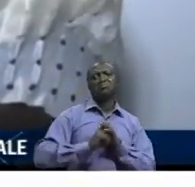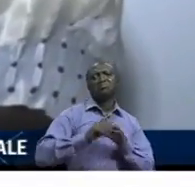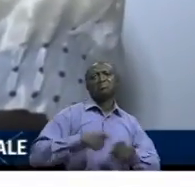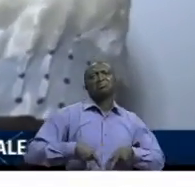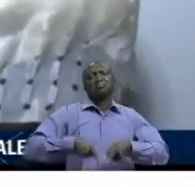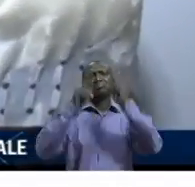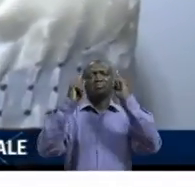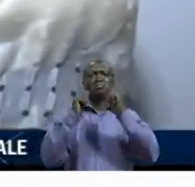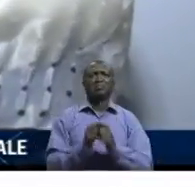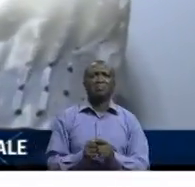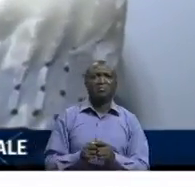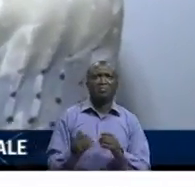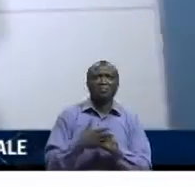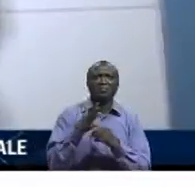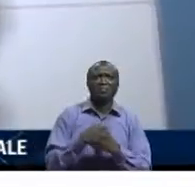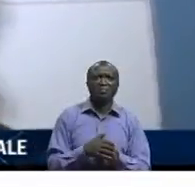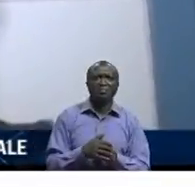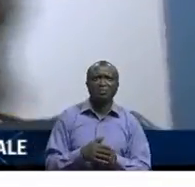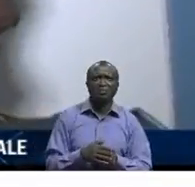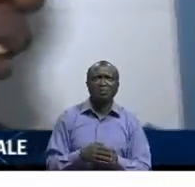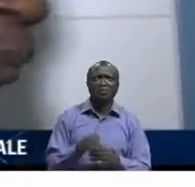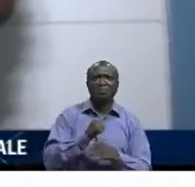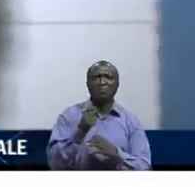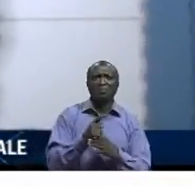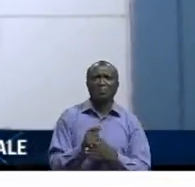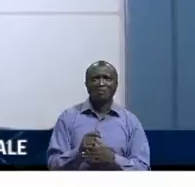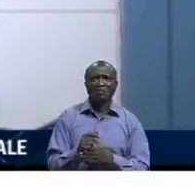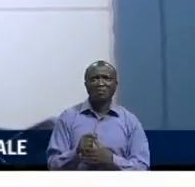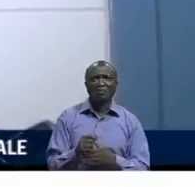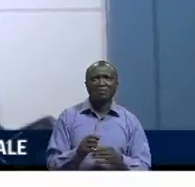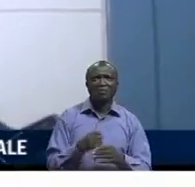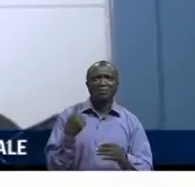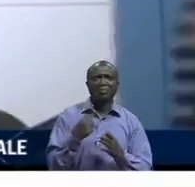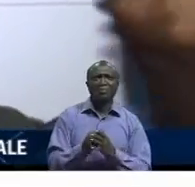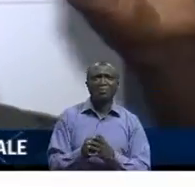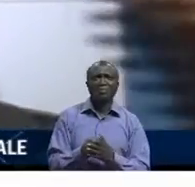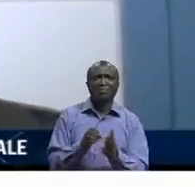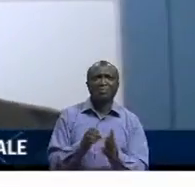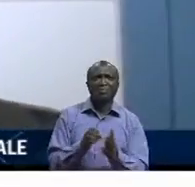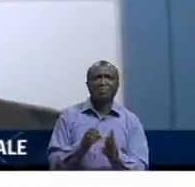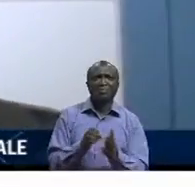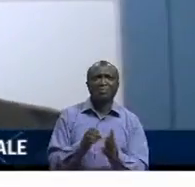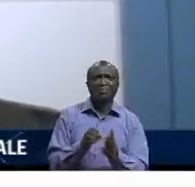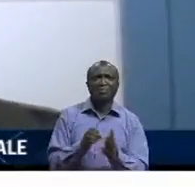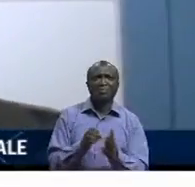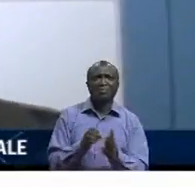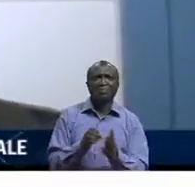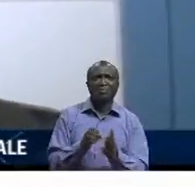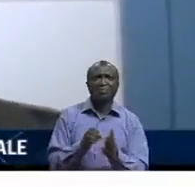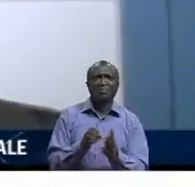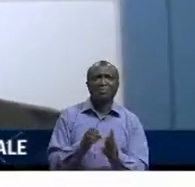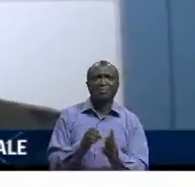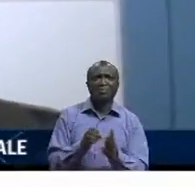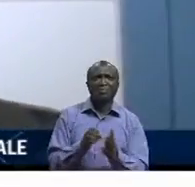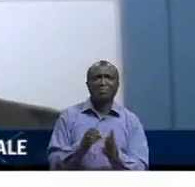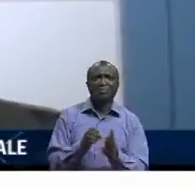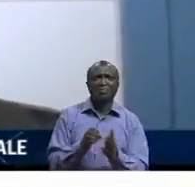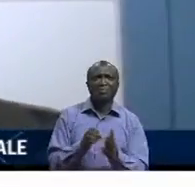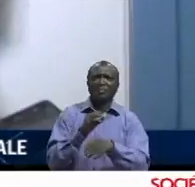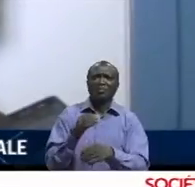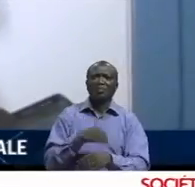directement au dispens parce que il saignent beaucoup alors que maintenant c'est comme ça on est venu directement come encore à l'hôpital de comifo des militaires